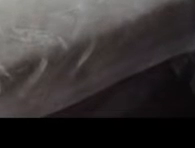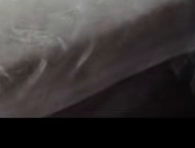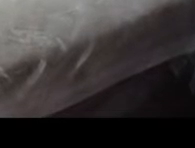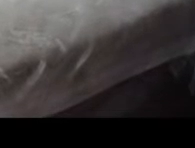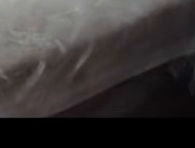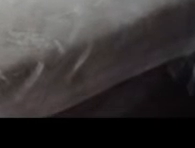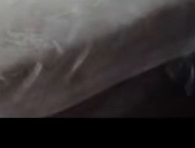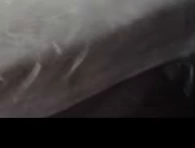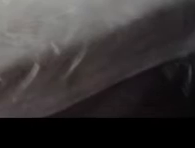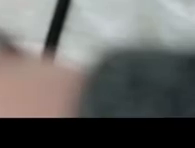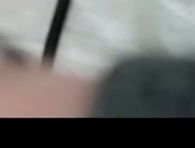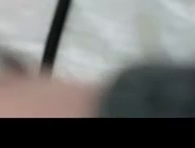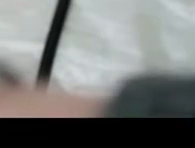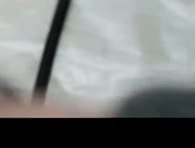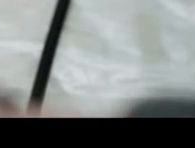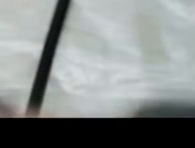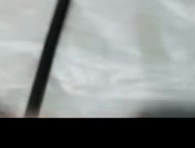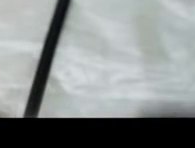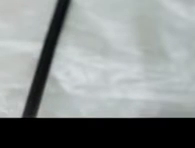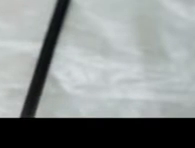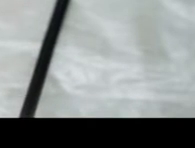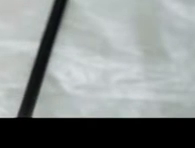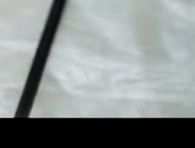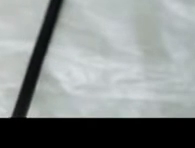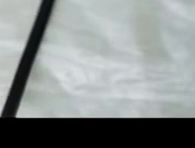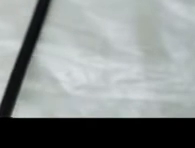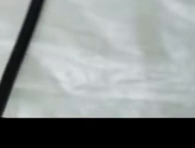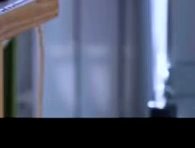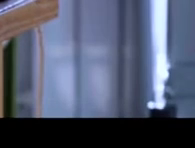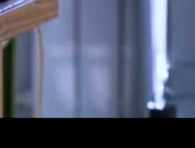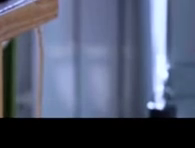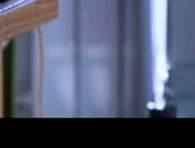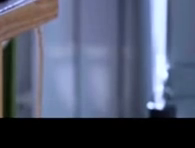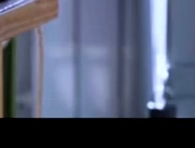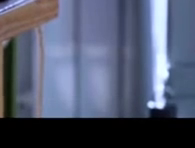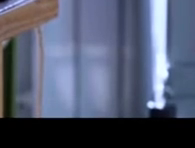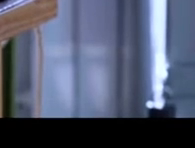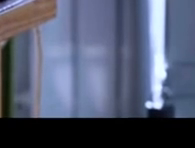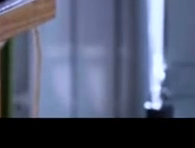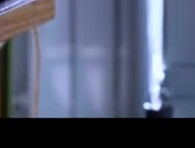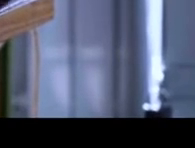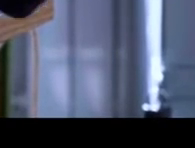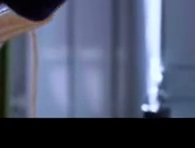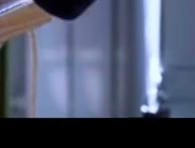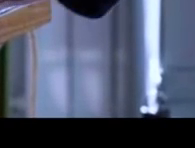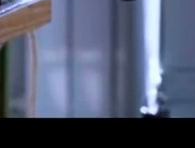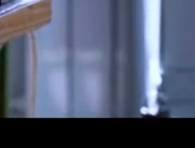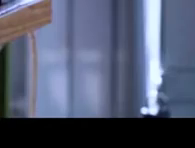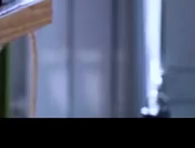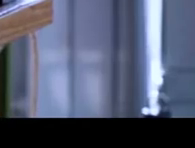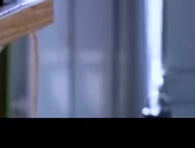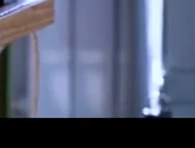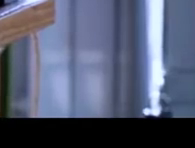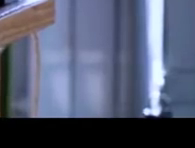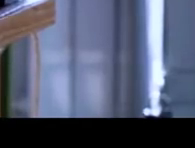величина градиента превышает установленный порог, то срабатывает звуковая сигнализация. Остаточная намагниченность выше нормы. Необходимо